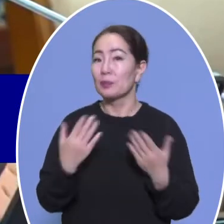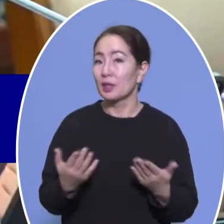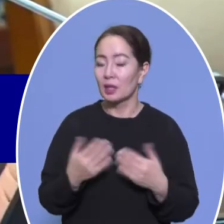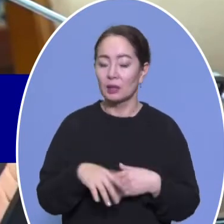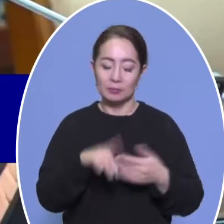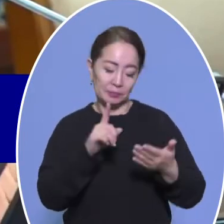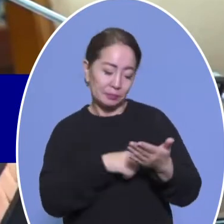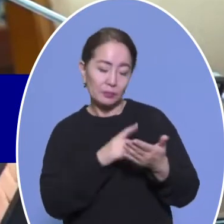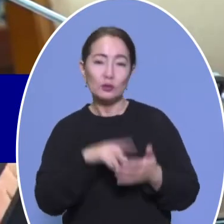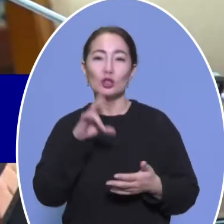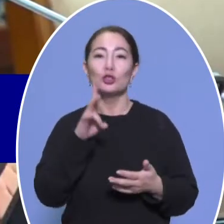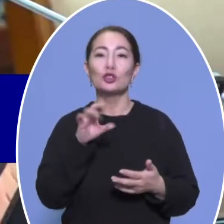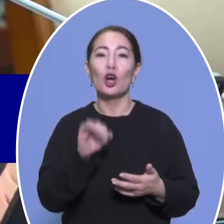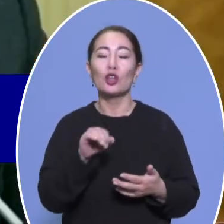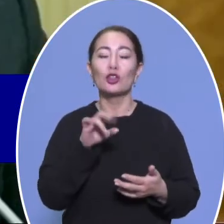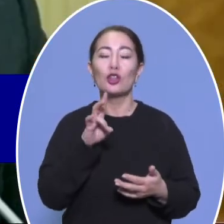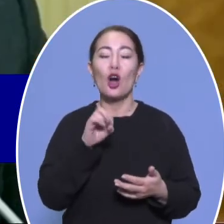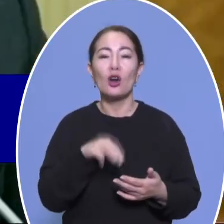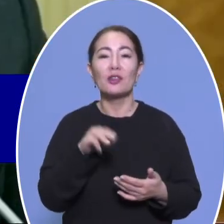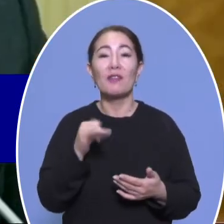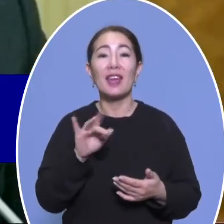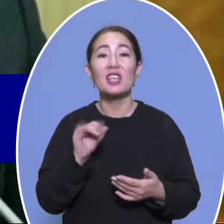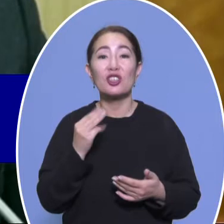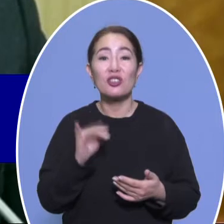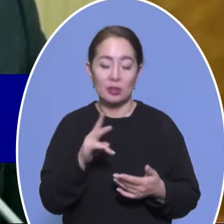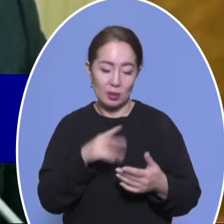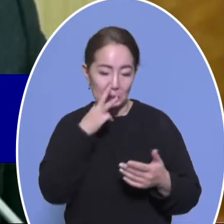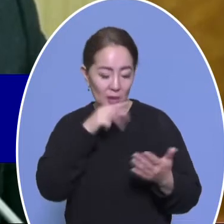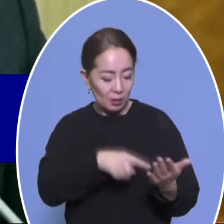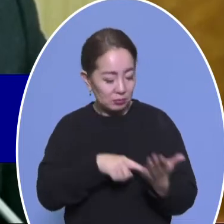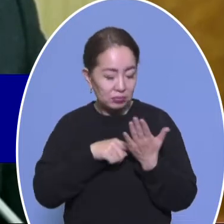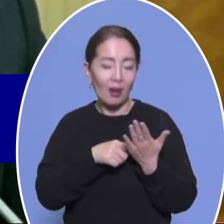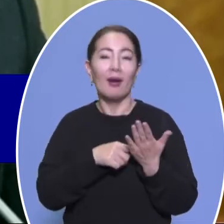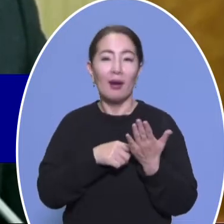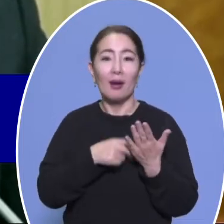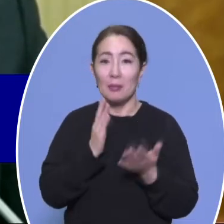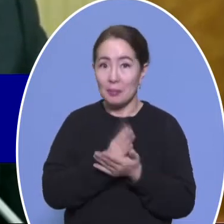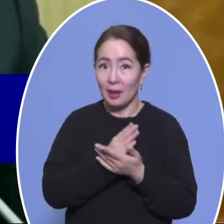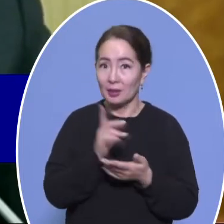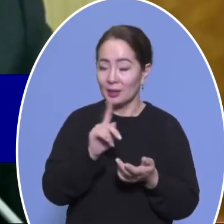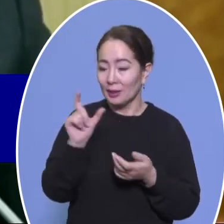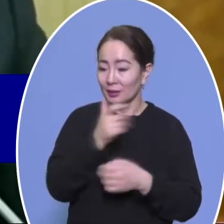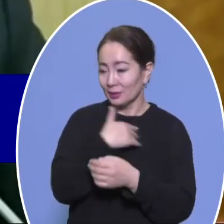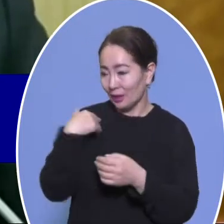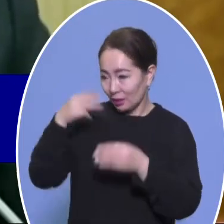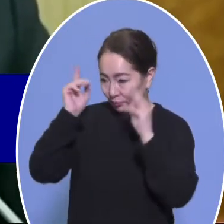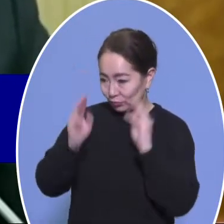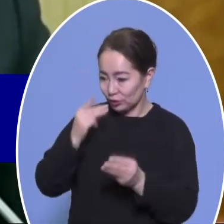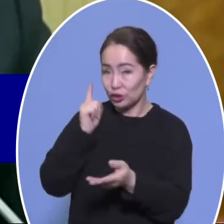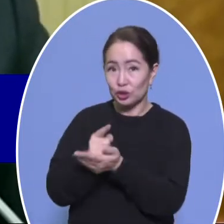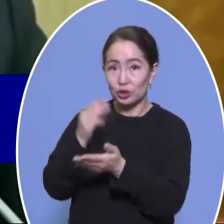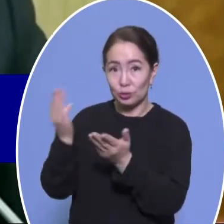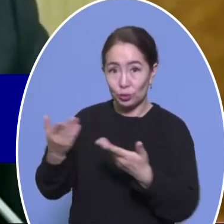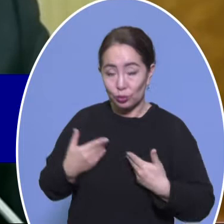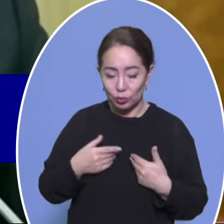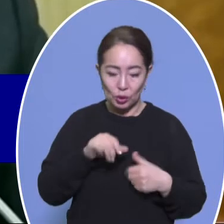бас одоо нотификейшнээр бас иргэнд тухайн одоо таны хүсэлт яаж шийдэгдсэн талаар эргэж мэдээлдэг. За ингээд засаг даргаас шийдвэр гарсны дараа